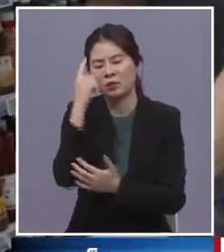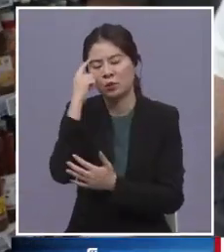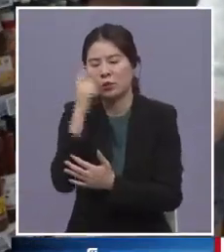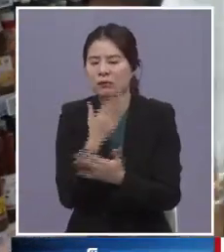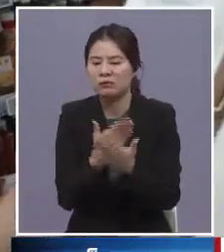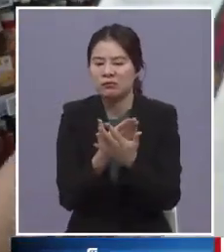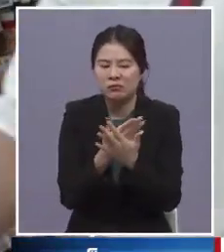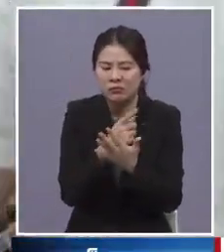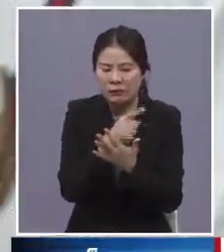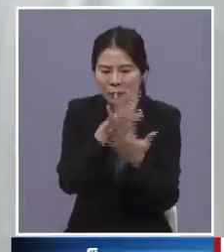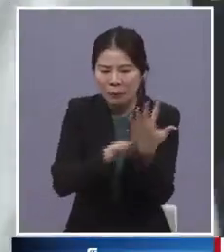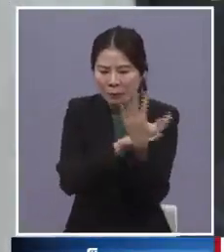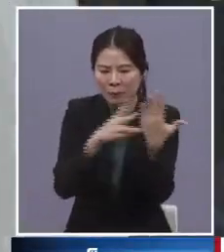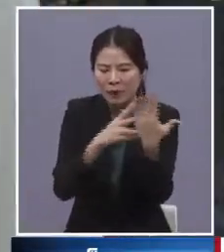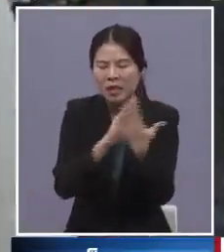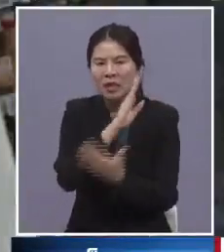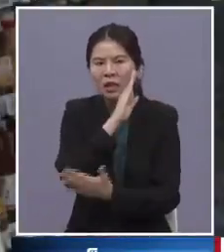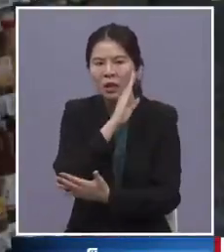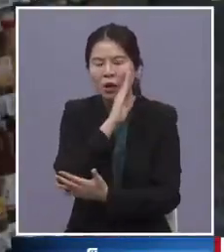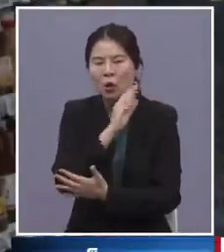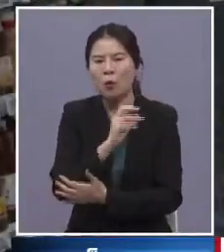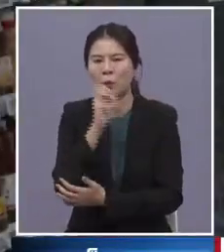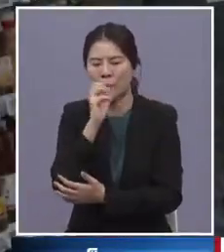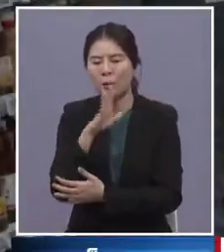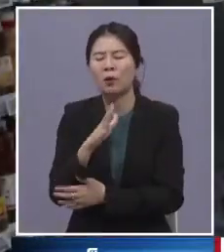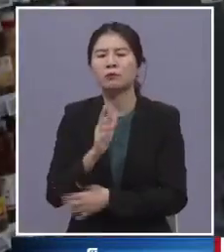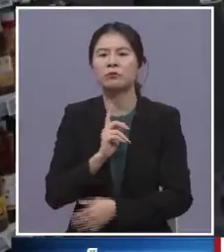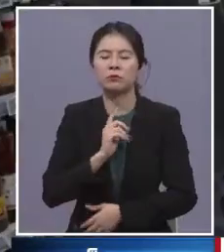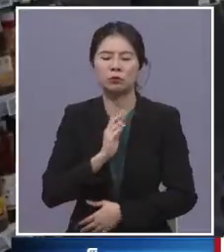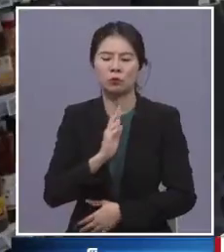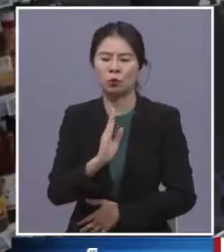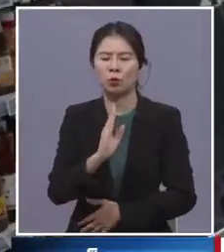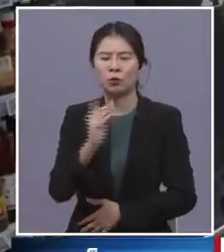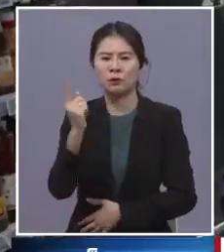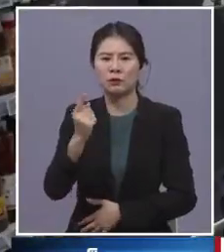เอามาพูดแต่ได้แล้วพูดความจริงกับประชาชนน่าจะดีกว่า โอ้โหพูดแรงเหมือนกัน